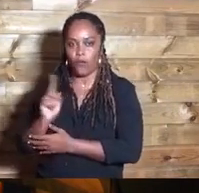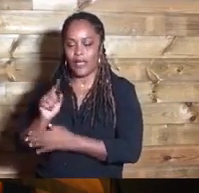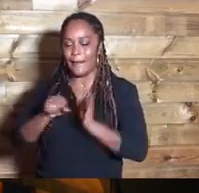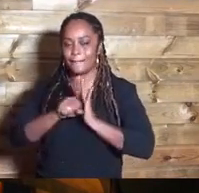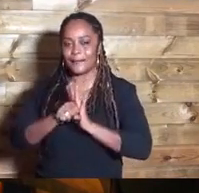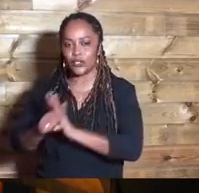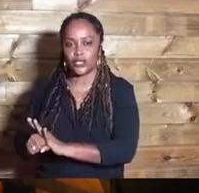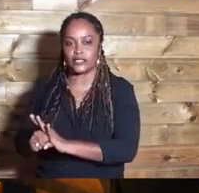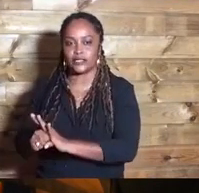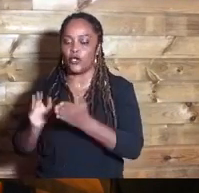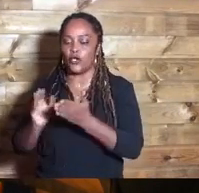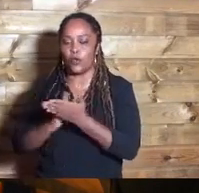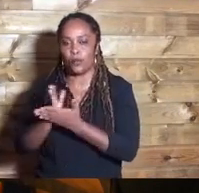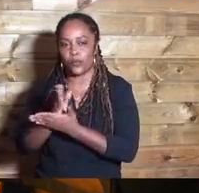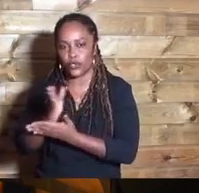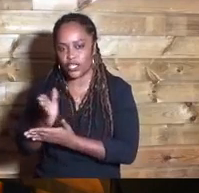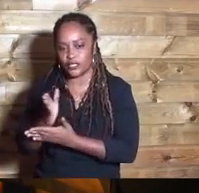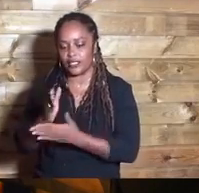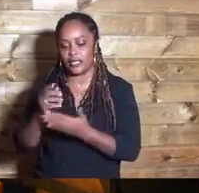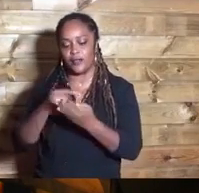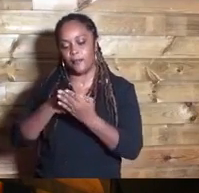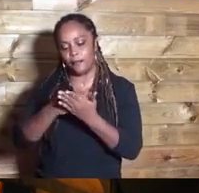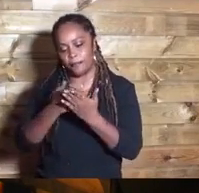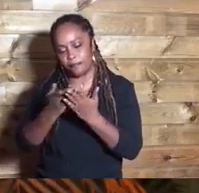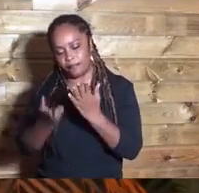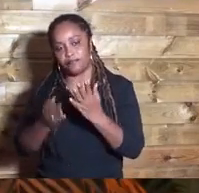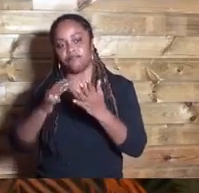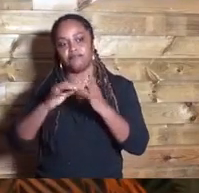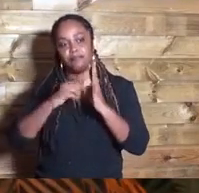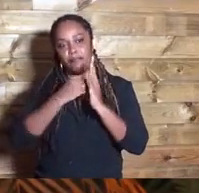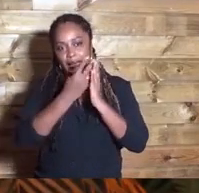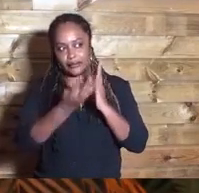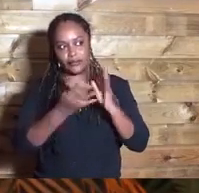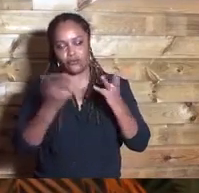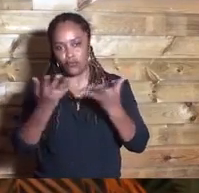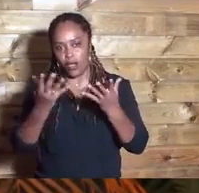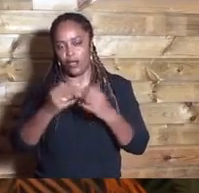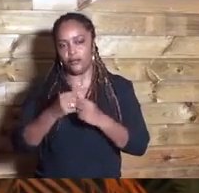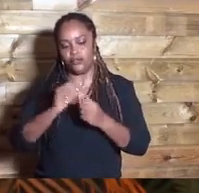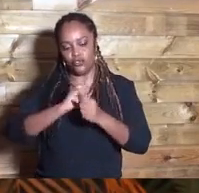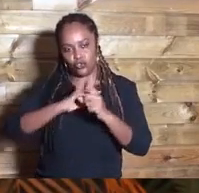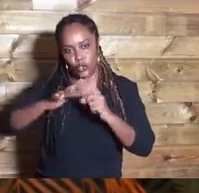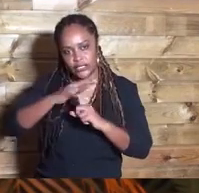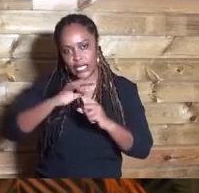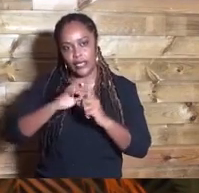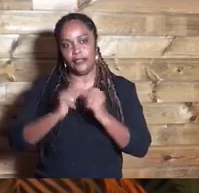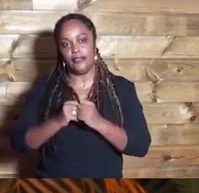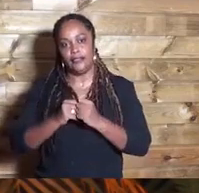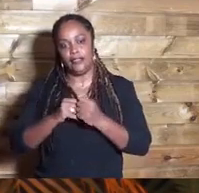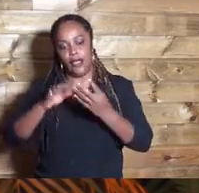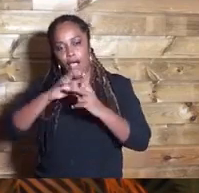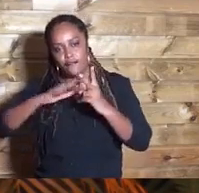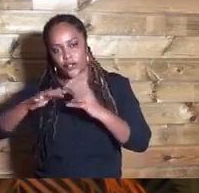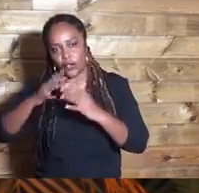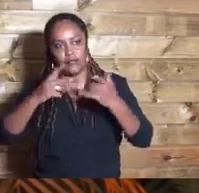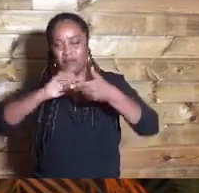priorité aux projets en tenant compte de toutes leurs dimensions, notamment leurs dimensions sociales, sociétales et